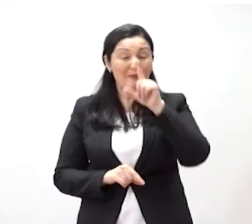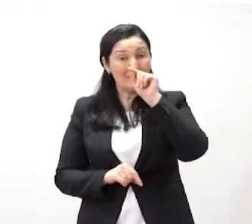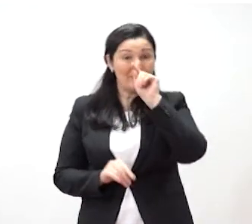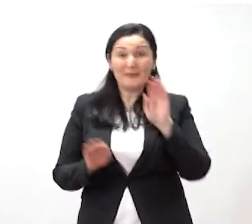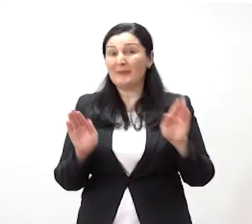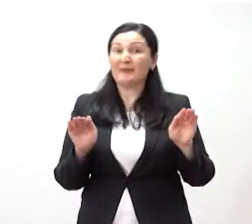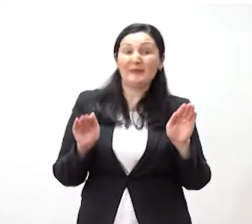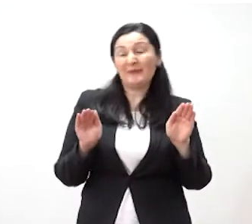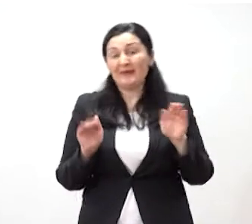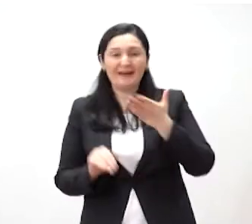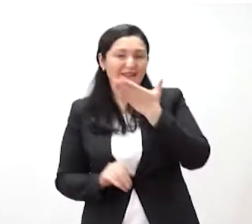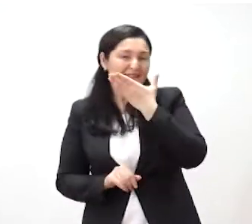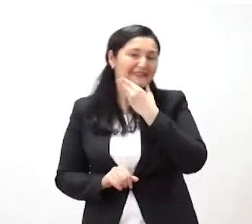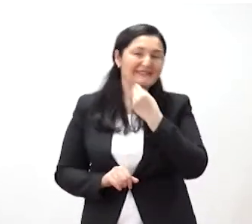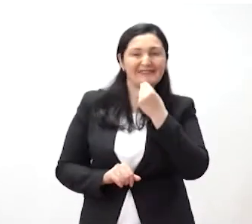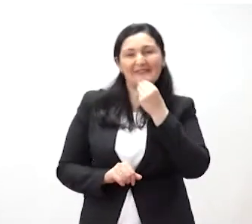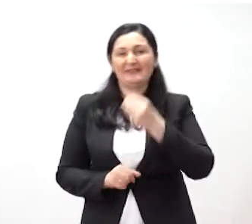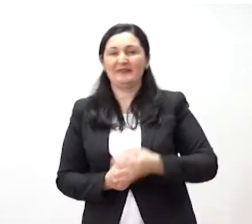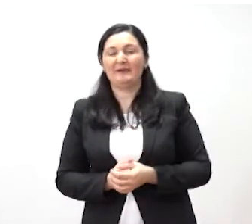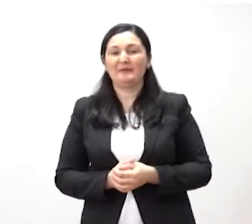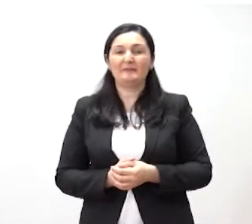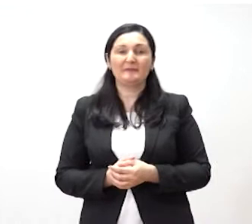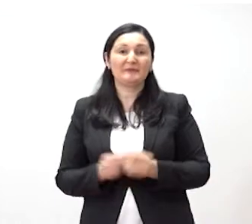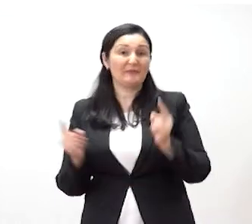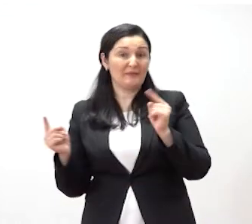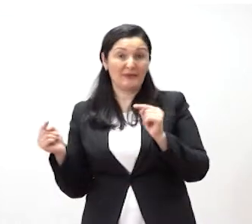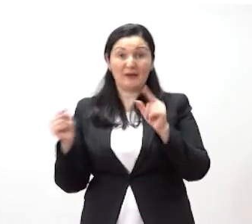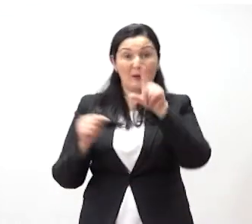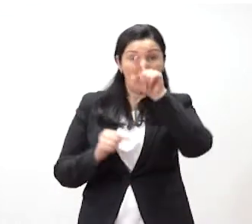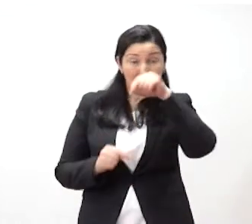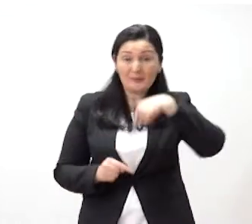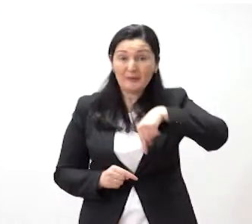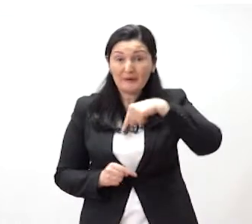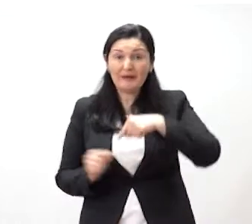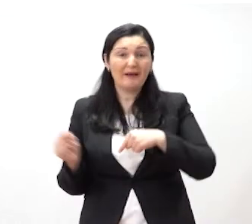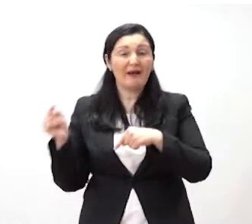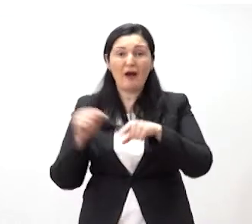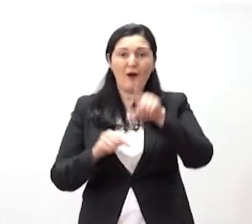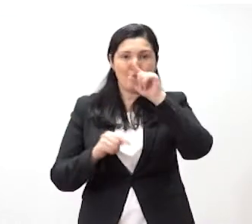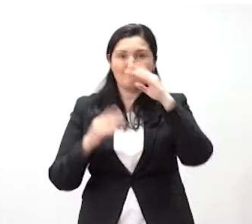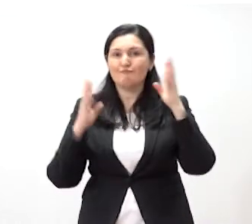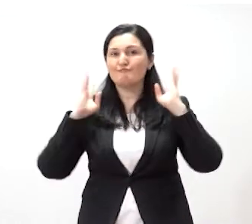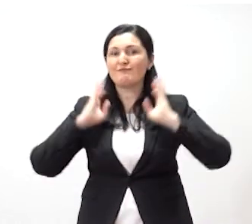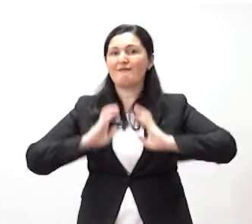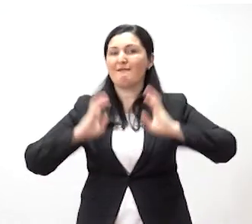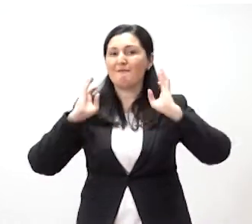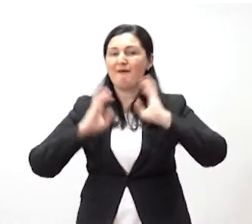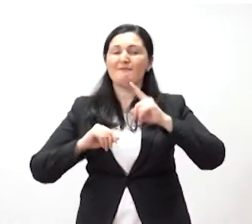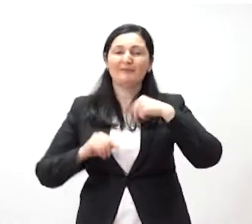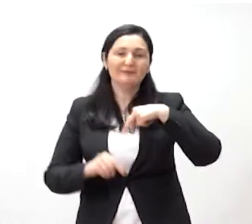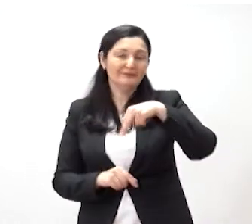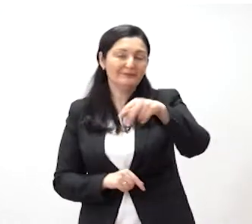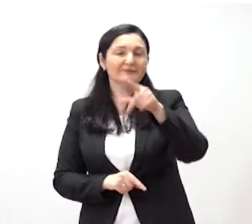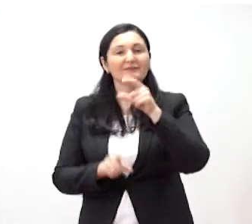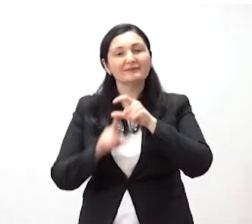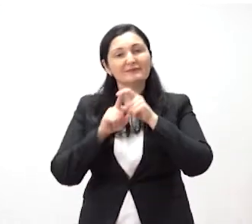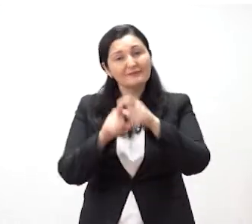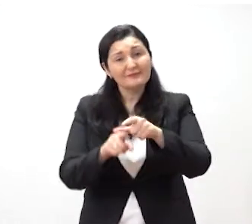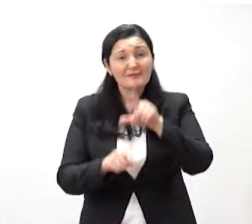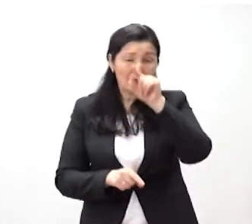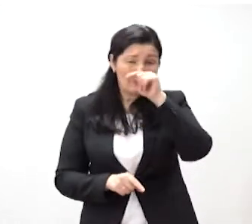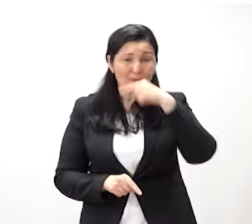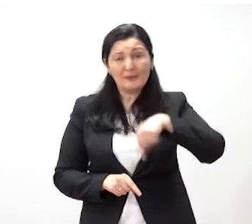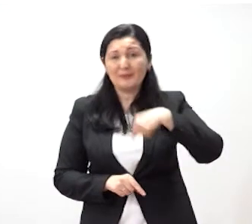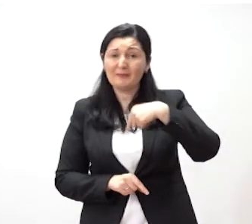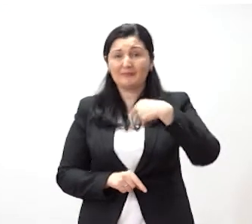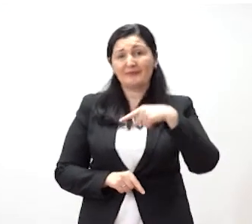5 чуҷаи зебо як. Ба назди мурғи марҷон капк омад. Омаду гуфт: мурғи